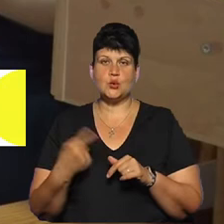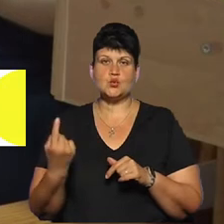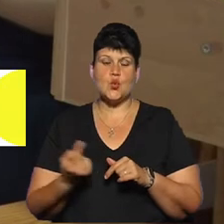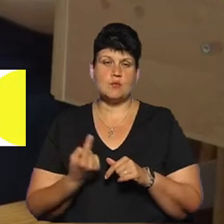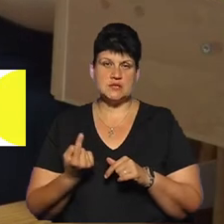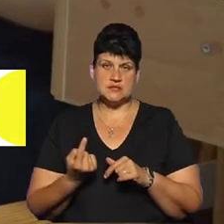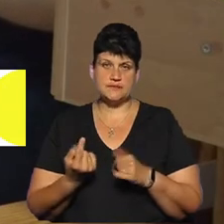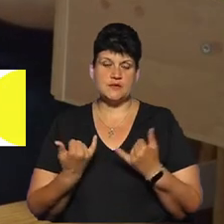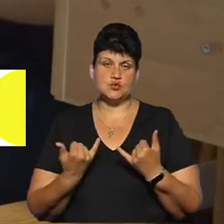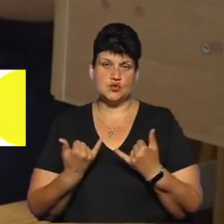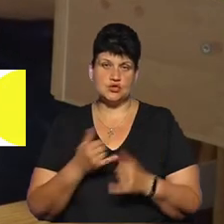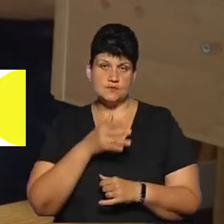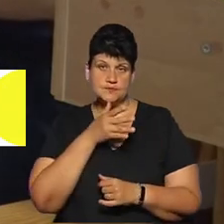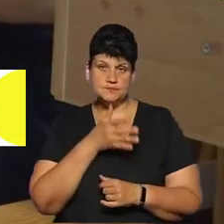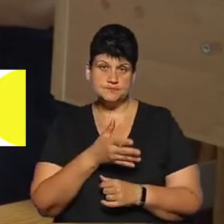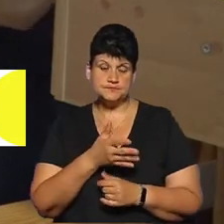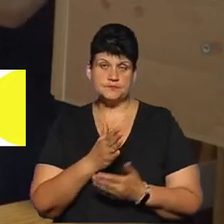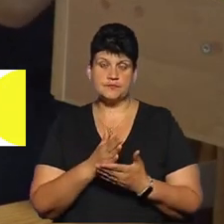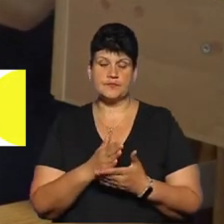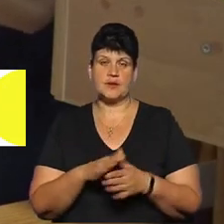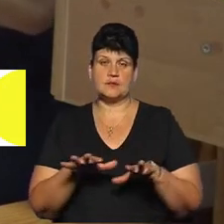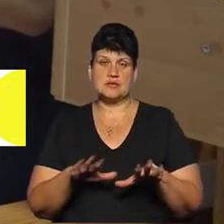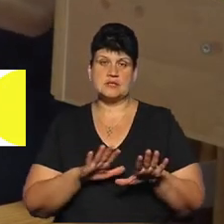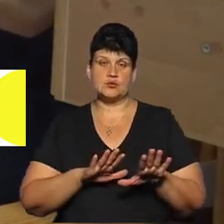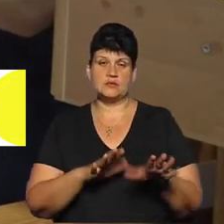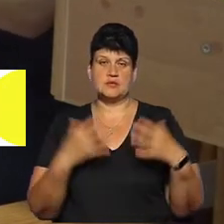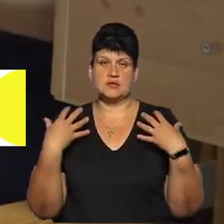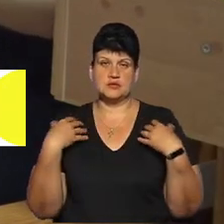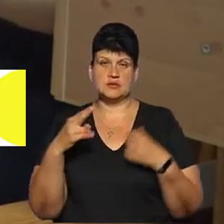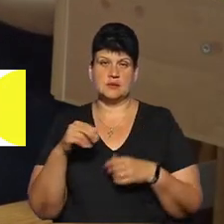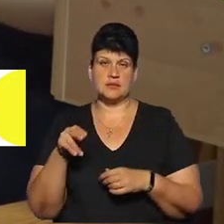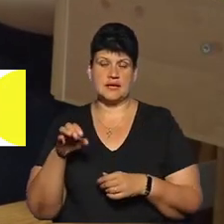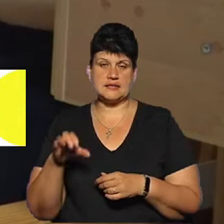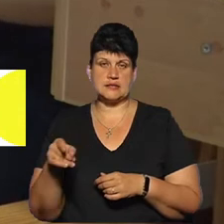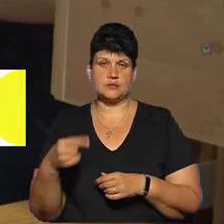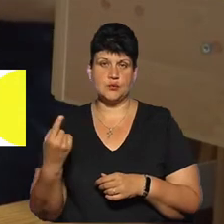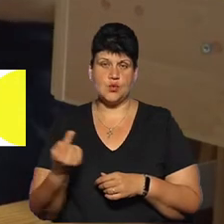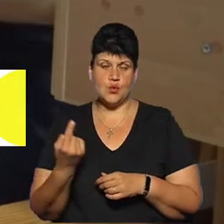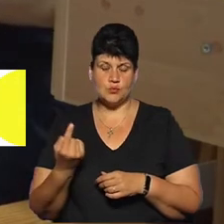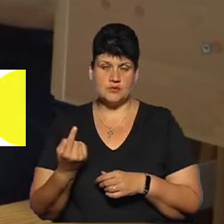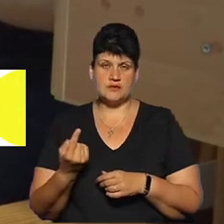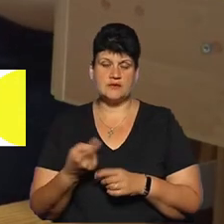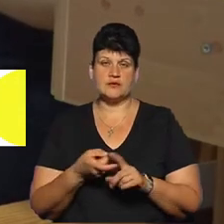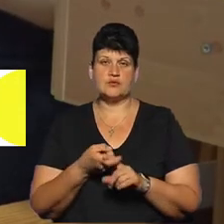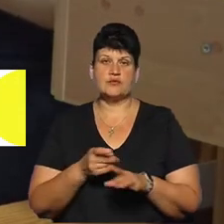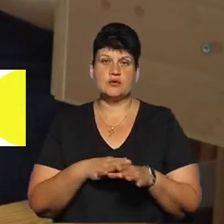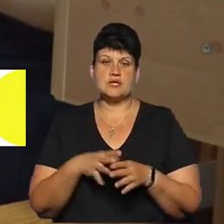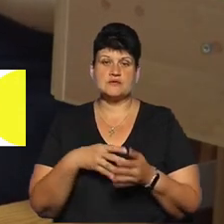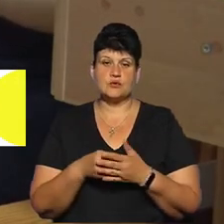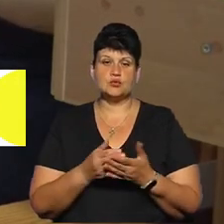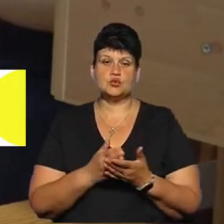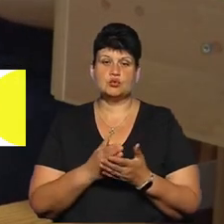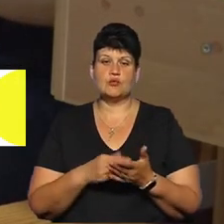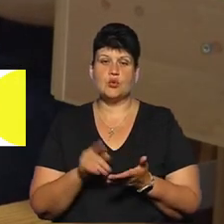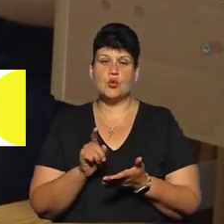час обіймає посаду заступника начальника ГУ ДПС Тернопільської області. По силу виконання своїх службових обов'язків